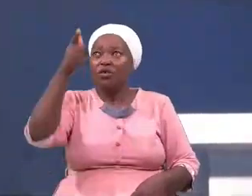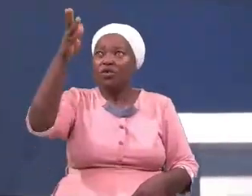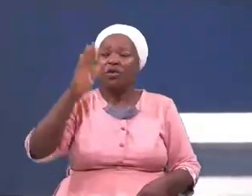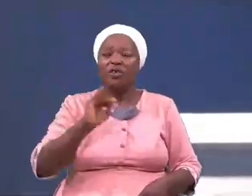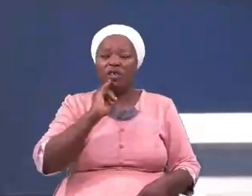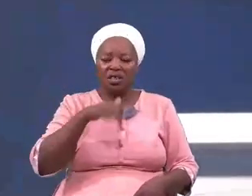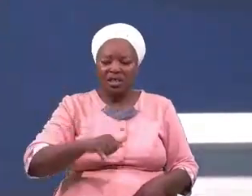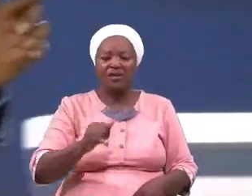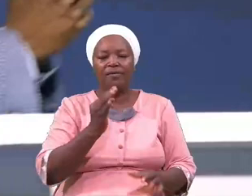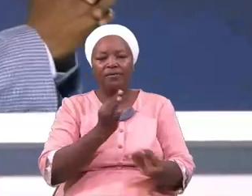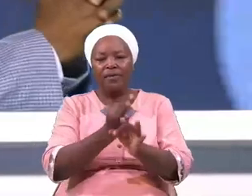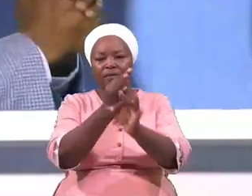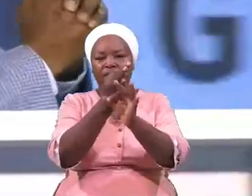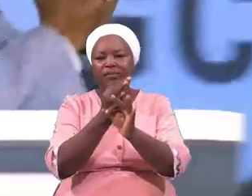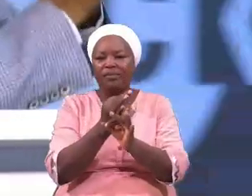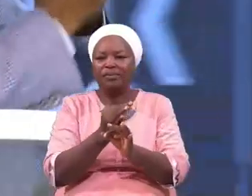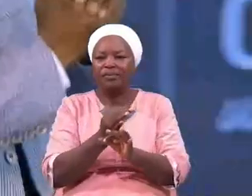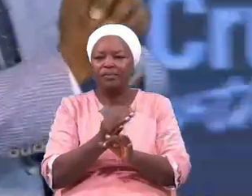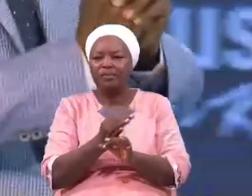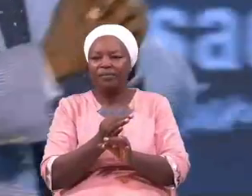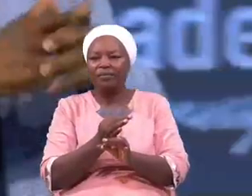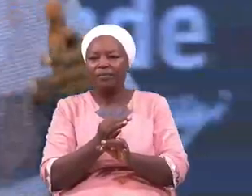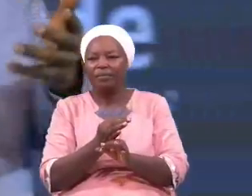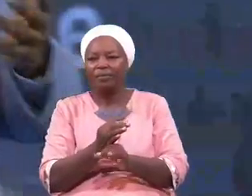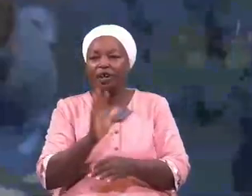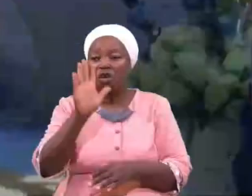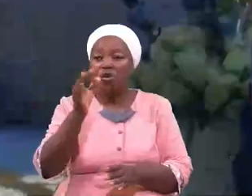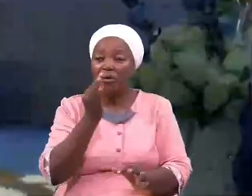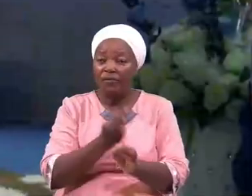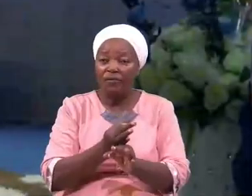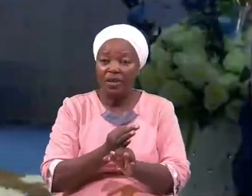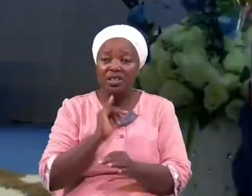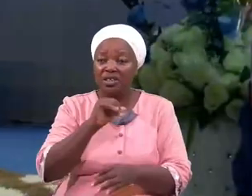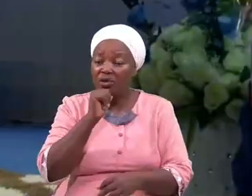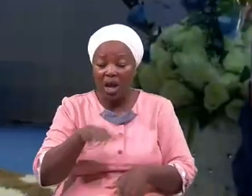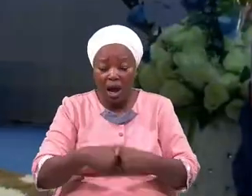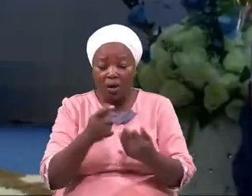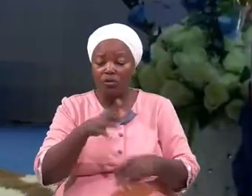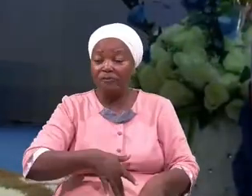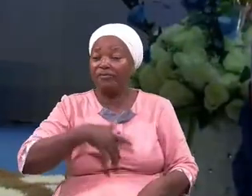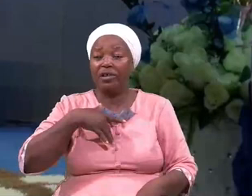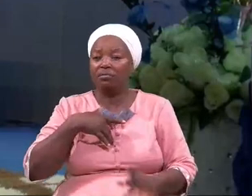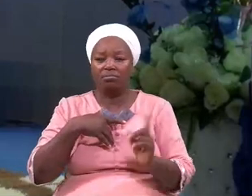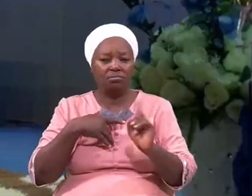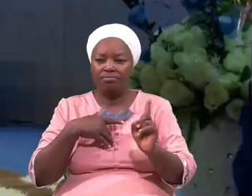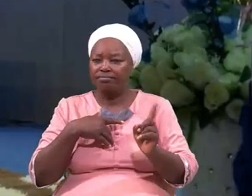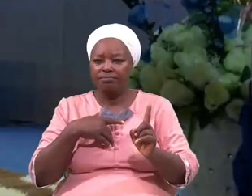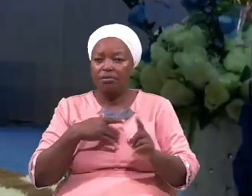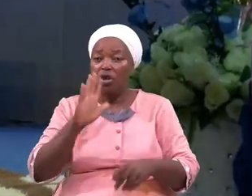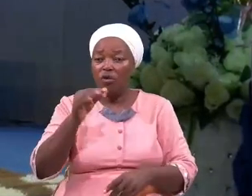Émotionnellement, je suis tellement épuisé, mais Dieu est fidèle. Votre foi ne dépend pas de comment vous vous